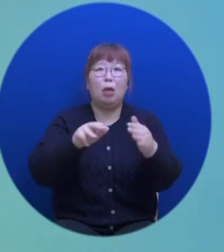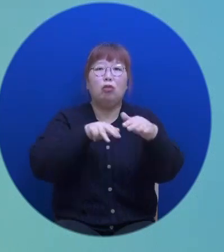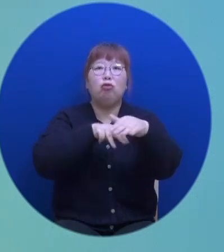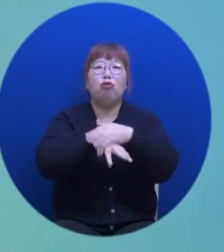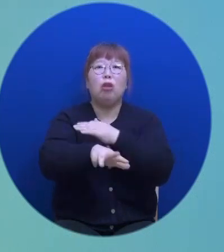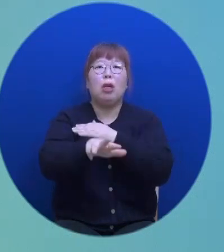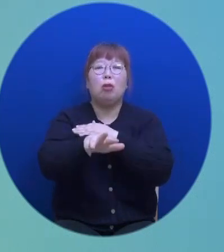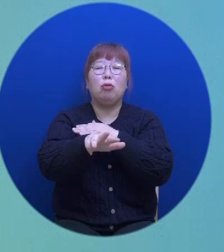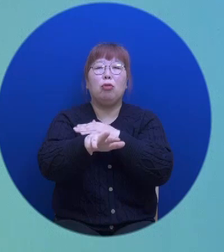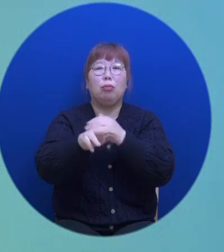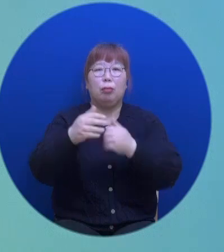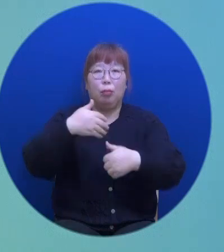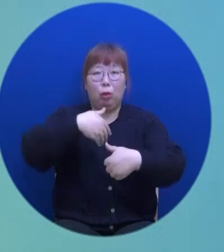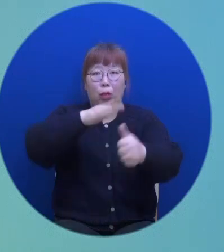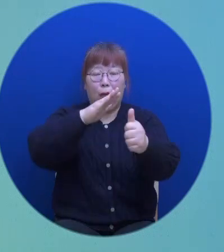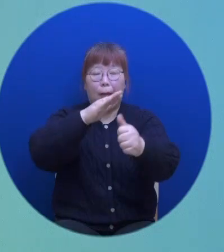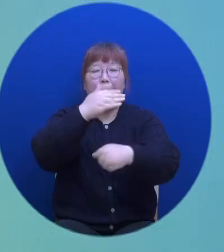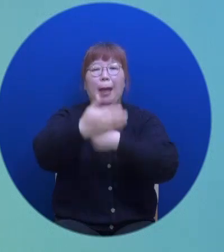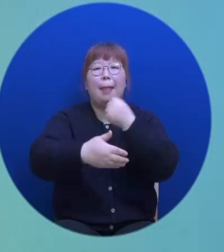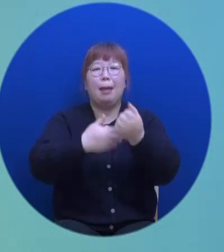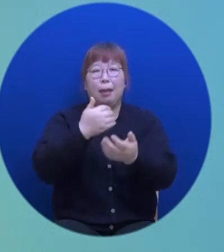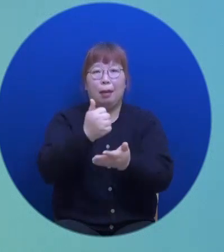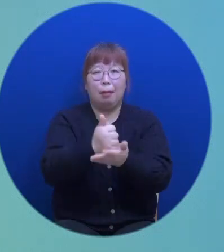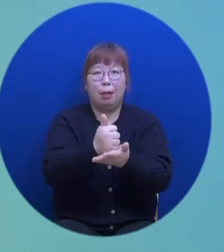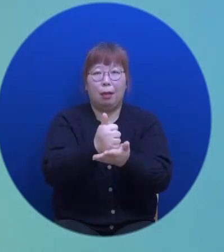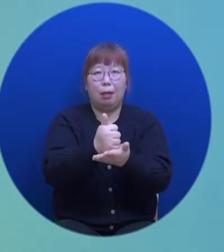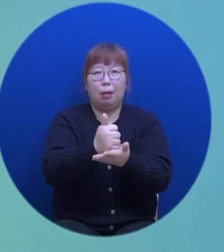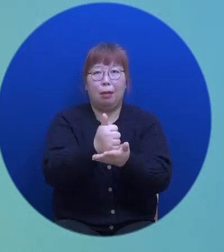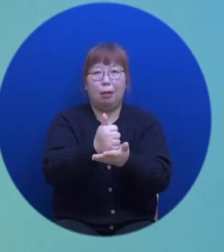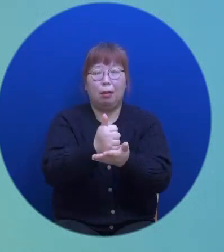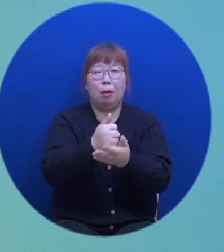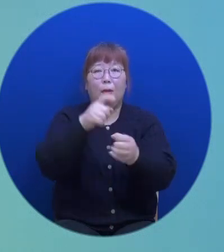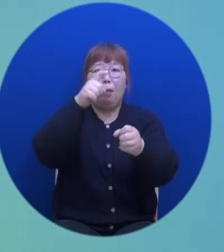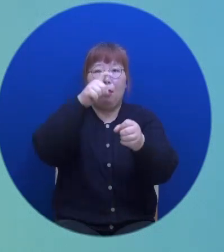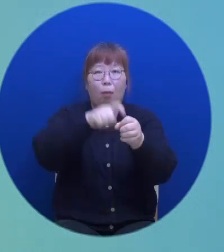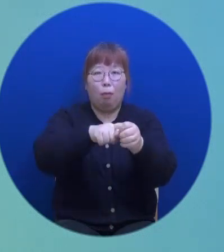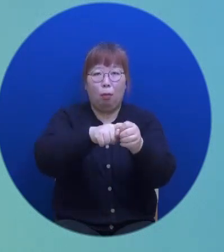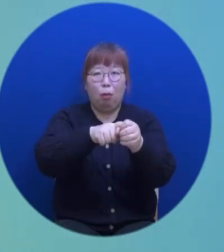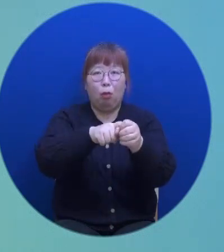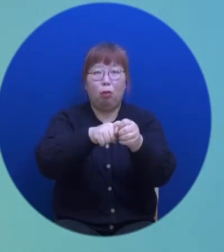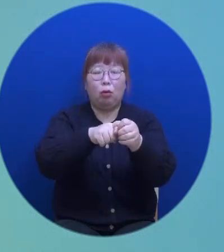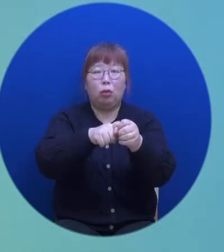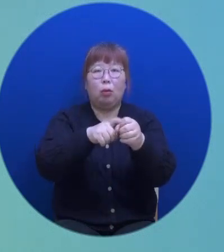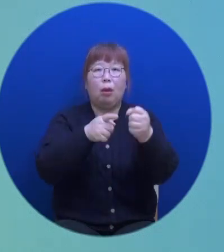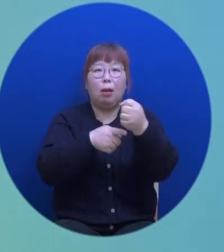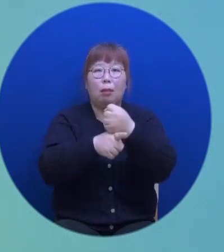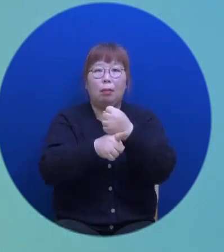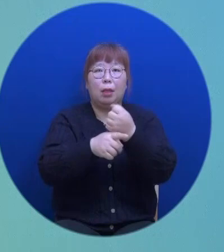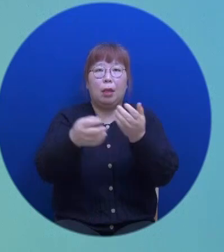출애굽을 시키신 하나님의 목적과 의도가 담겨 있습니다.